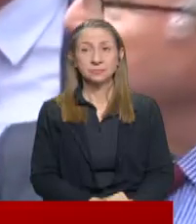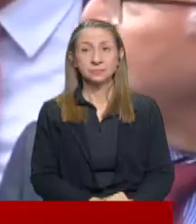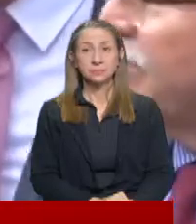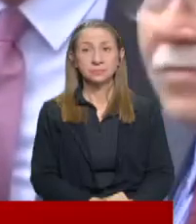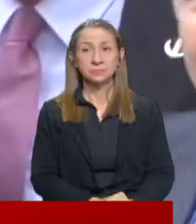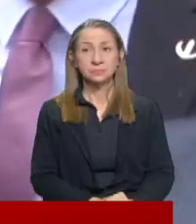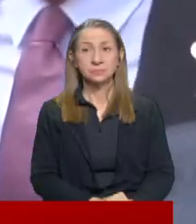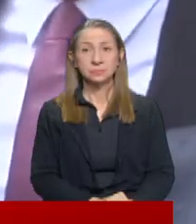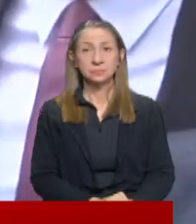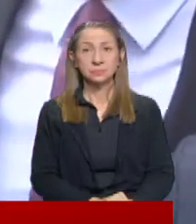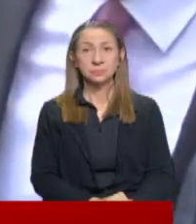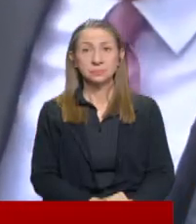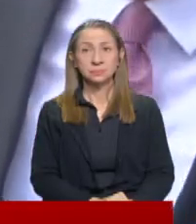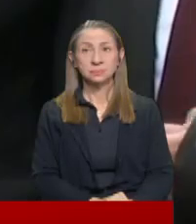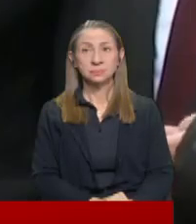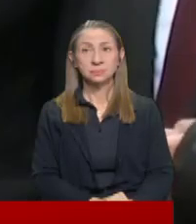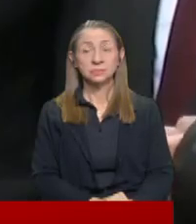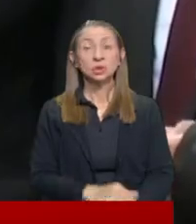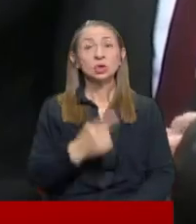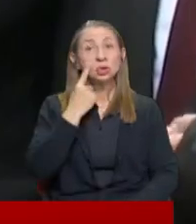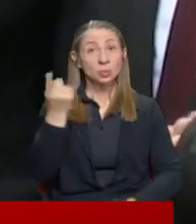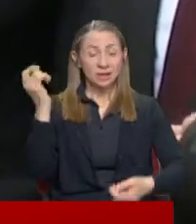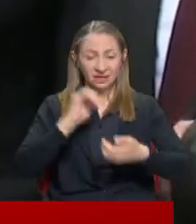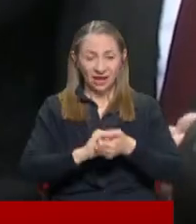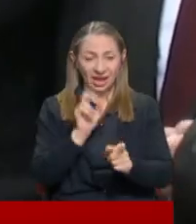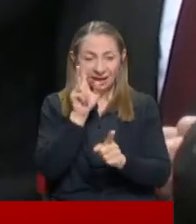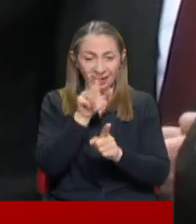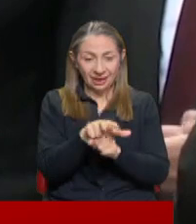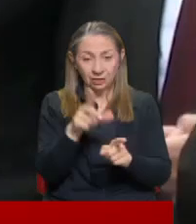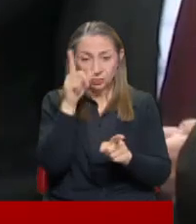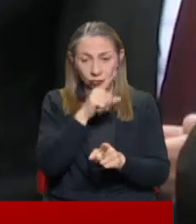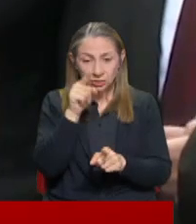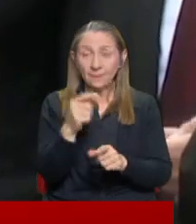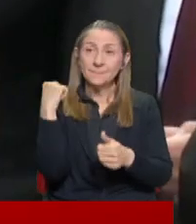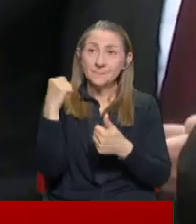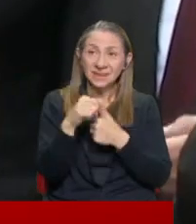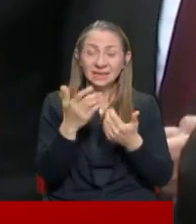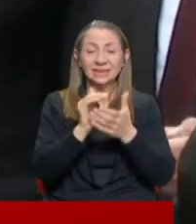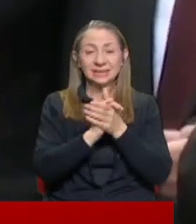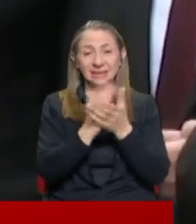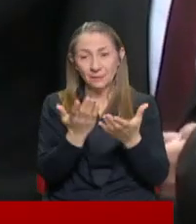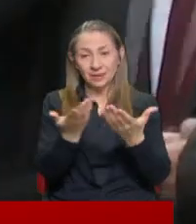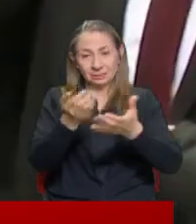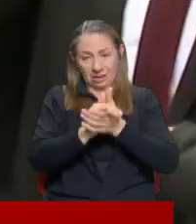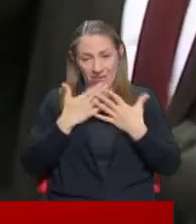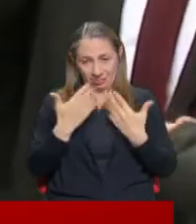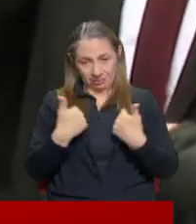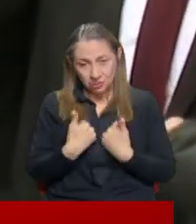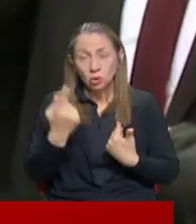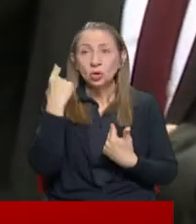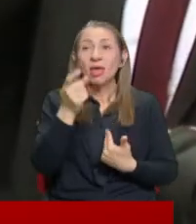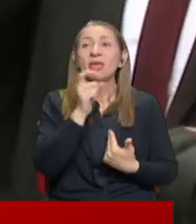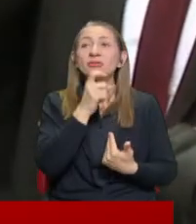23 yıllık fırsat bitti Cumhurbaşkanı. Cumhur İttifakı'na katılmamız dolayısıyla bir kez daha tebriklerini ilettiler. Dün